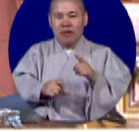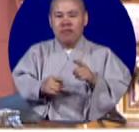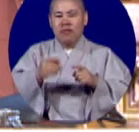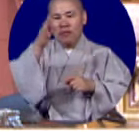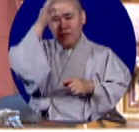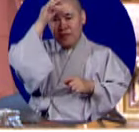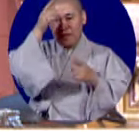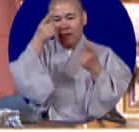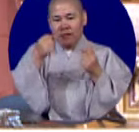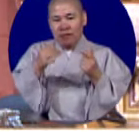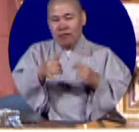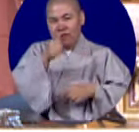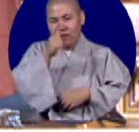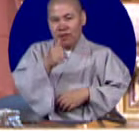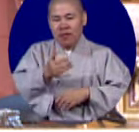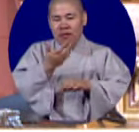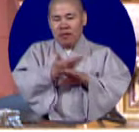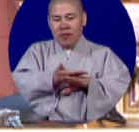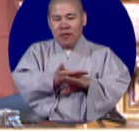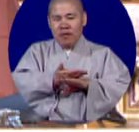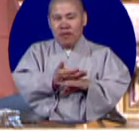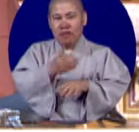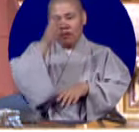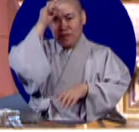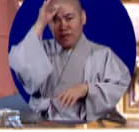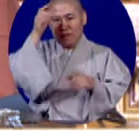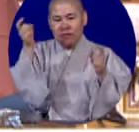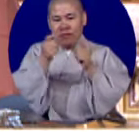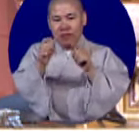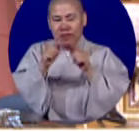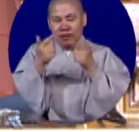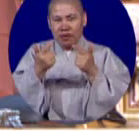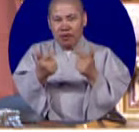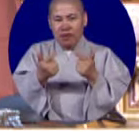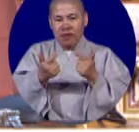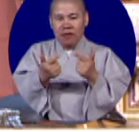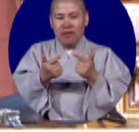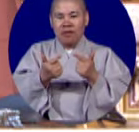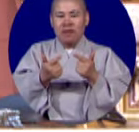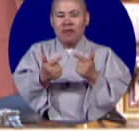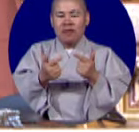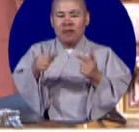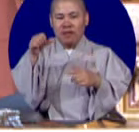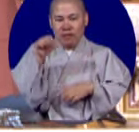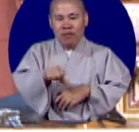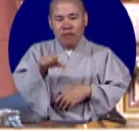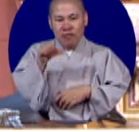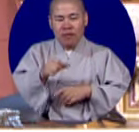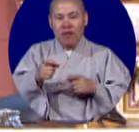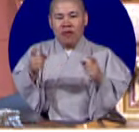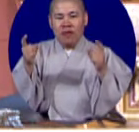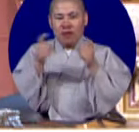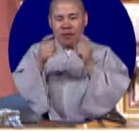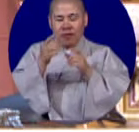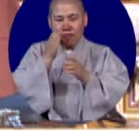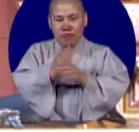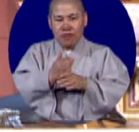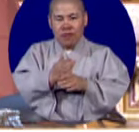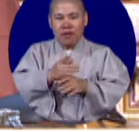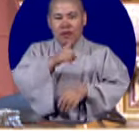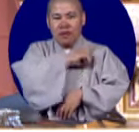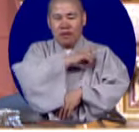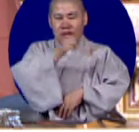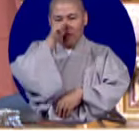있어요. 그 다른 닭도 싸움을 안 해요. 다 이겨버린 거예요. 부전승이요. 그래서 싸움 중에 아주 좋은